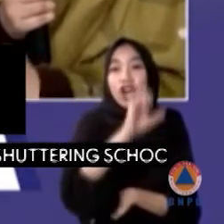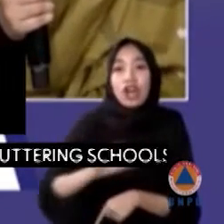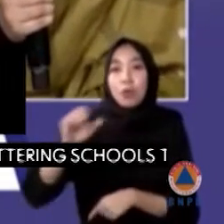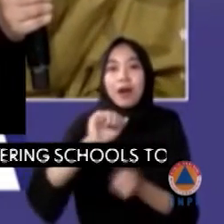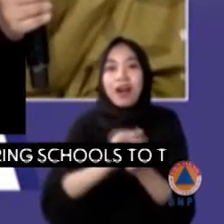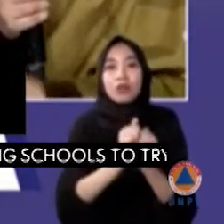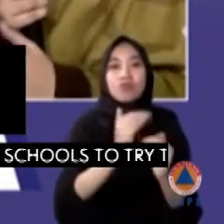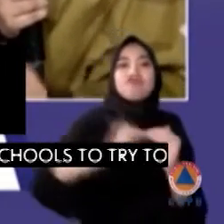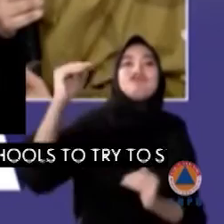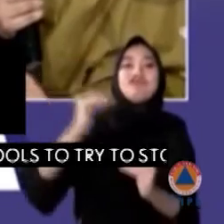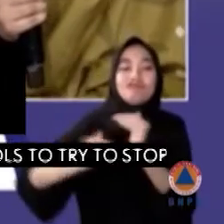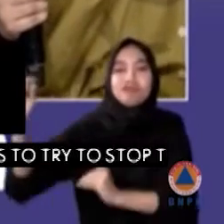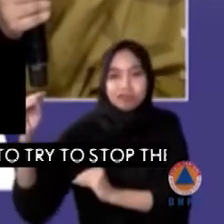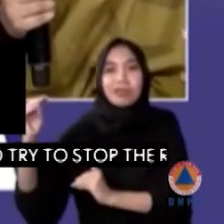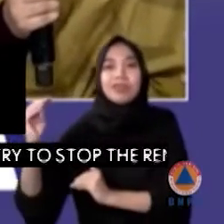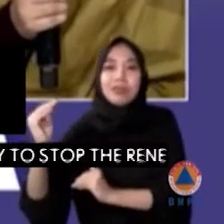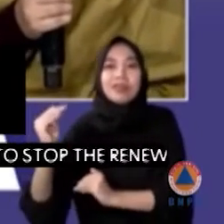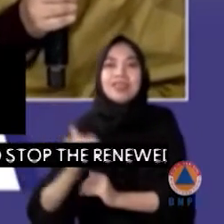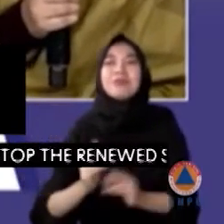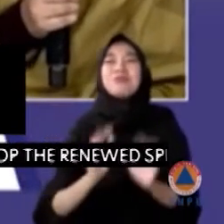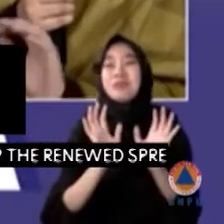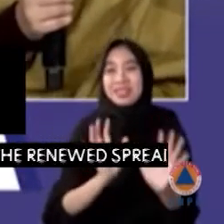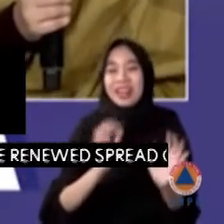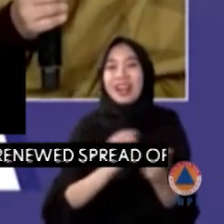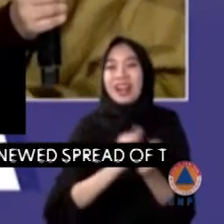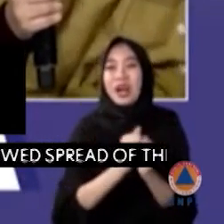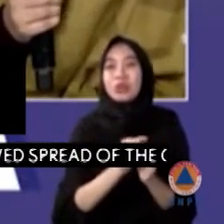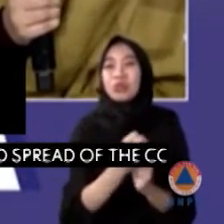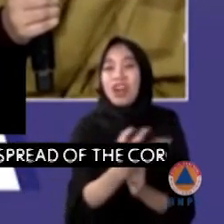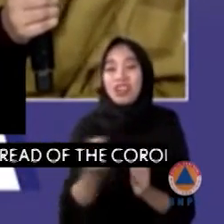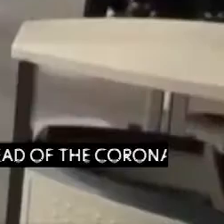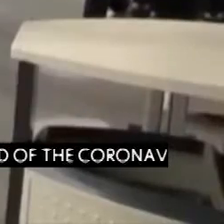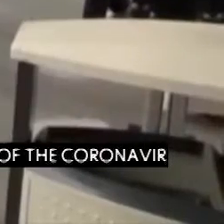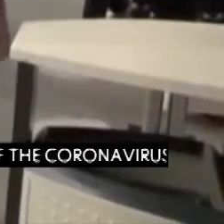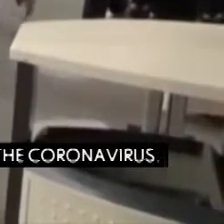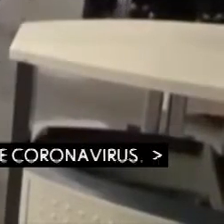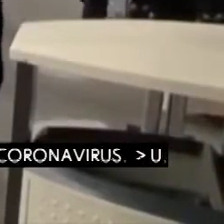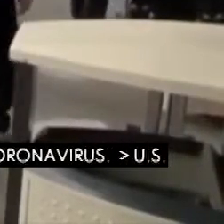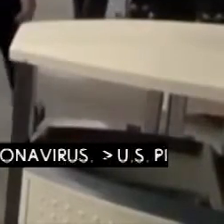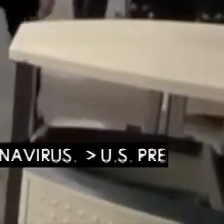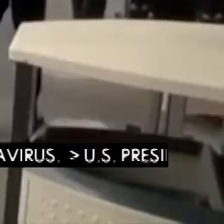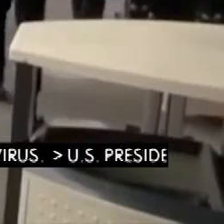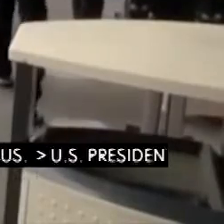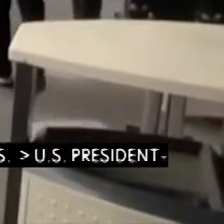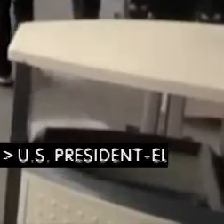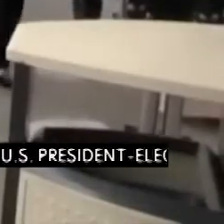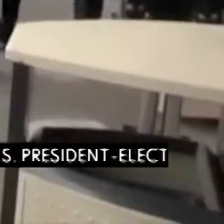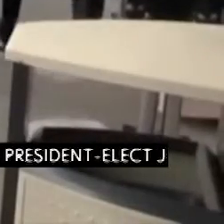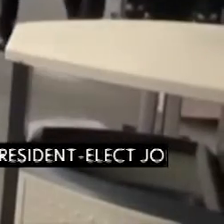terjadi kenaikan kasus yang sangat signifikan, sehingga mengakibatkan rata-rata kasus aktif dunianya juga meningkat. Furthermore, the